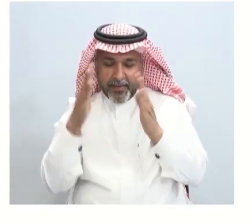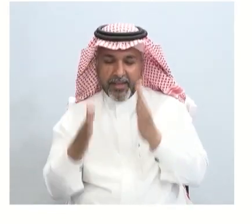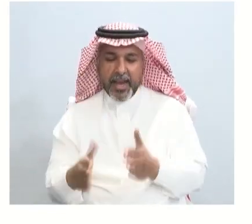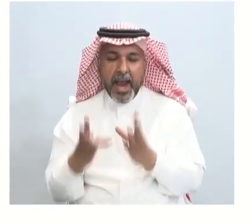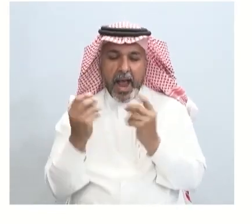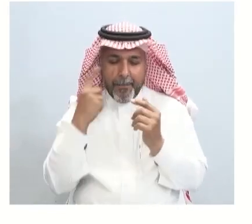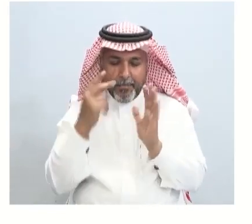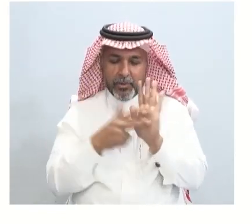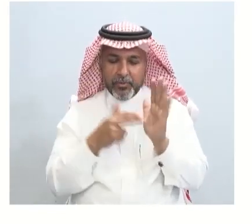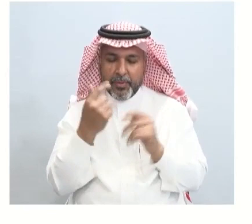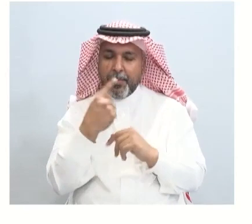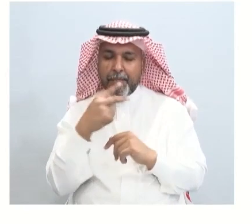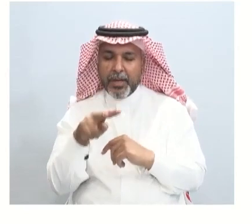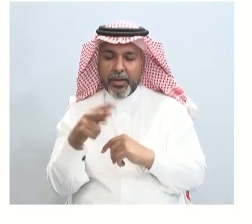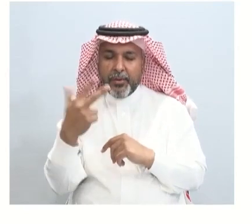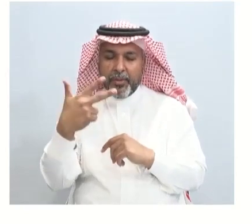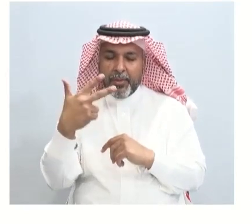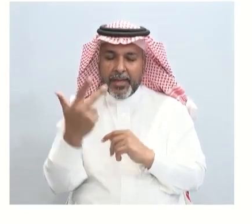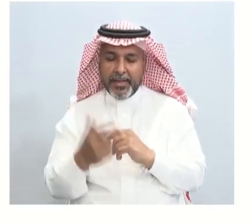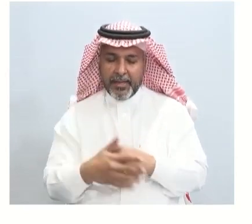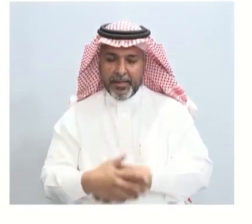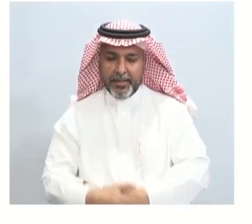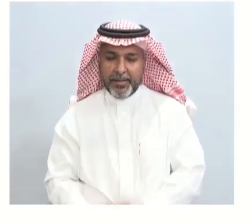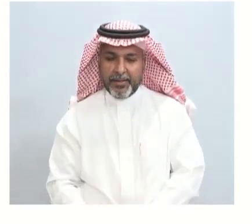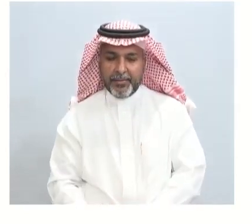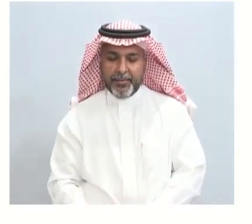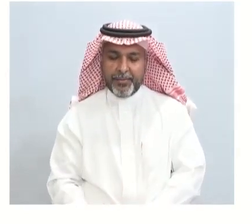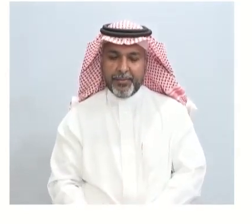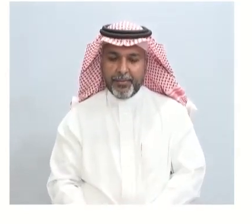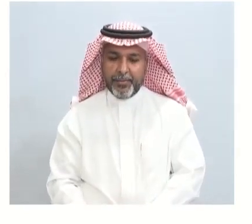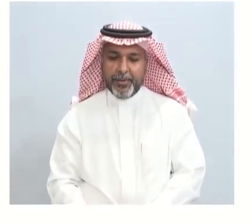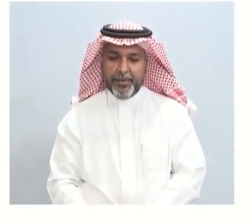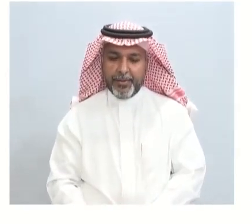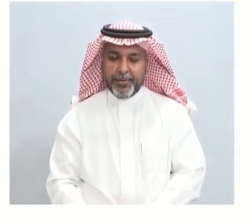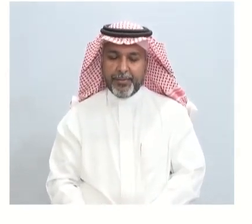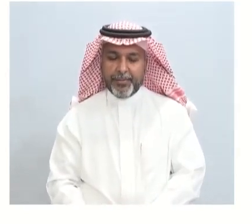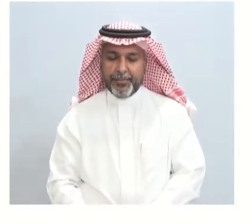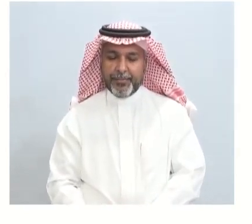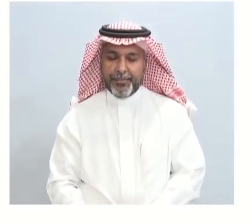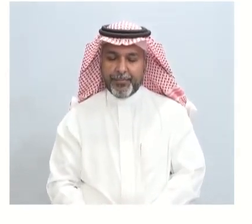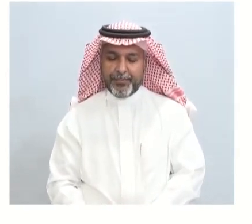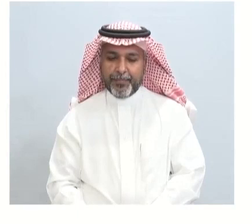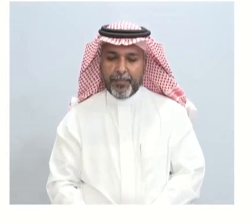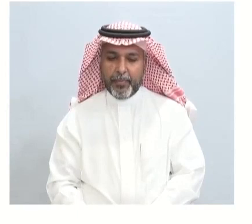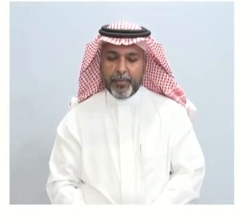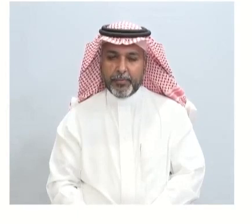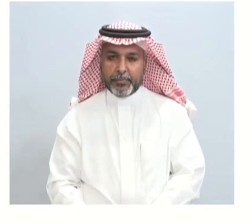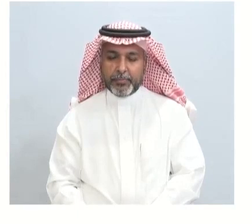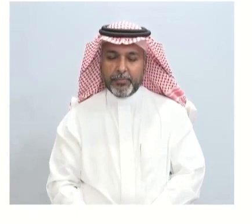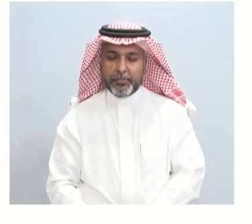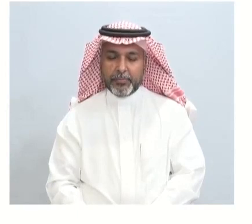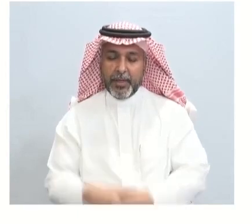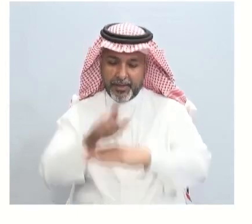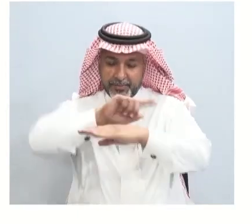لثنين وبالتالي يصير 360 درجه على ا اللي هي تساوي 180 درجه اذا هذا هو طول